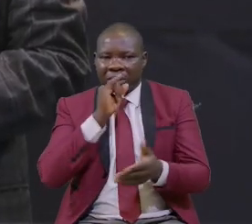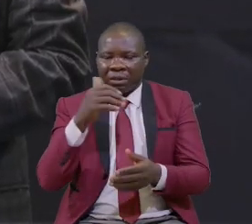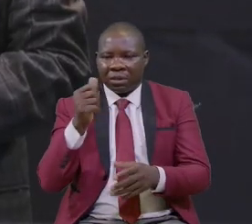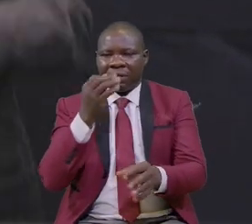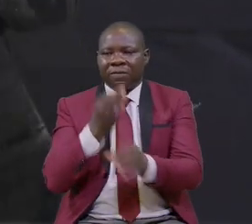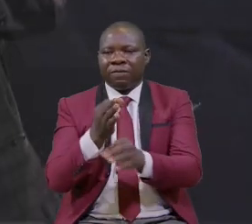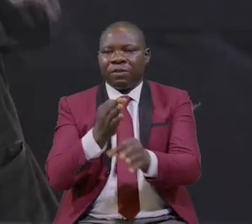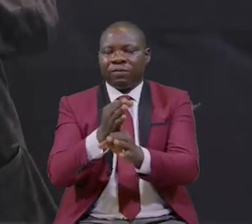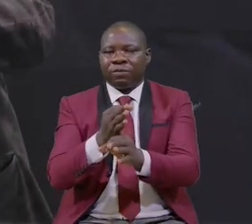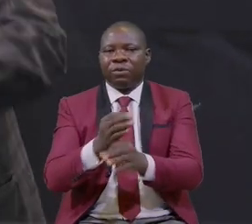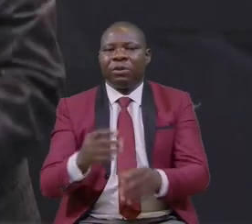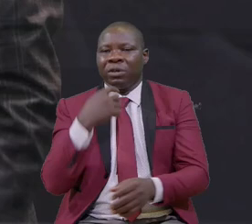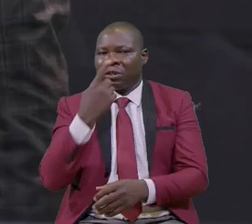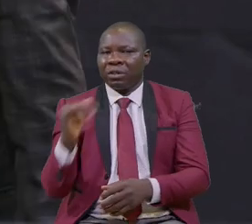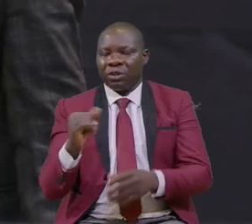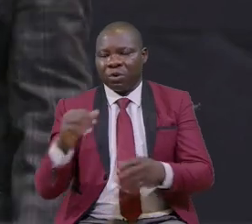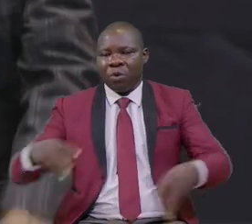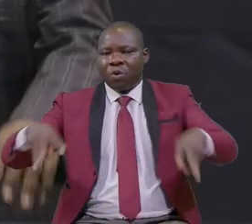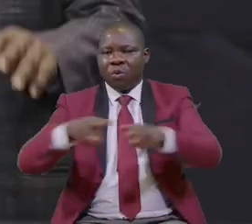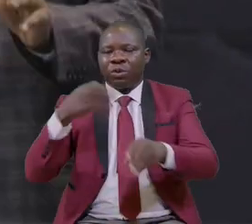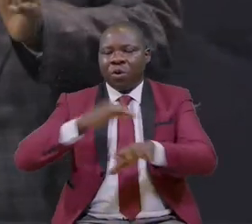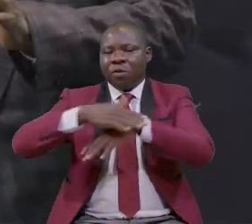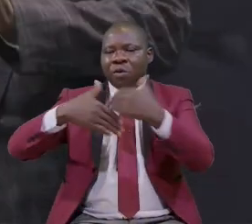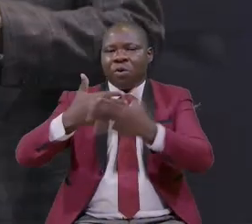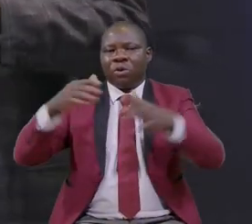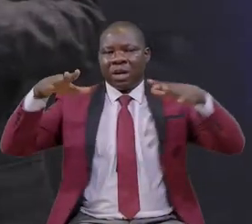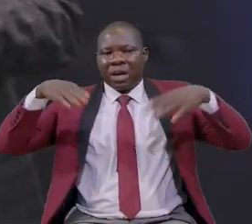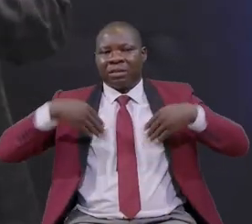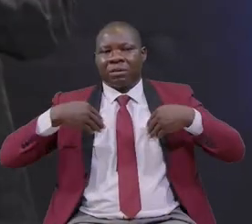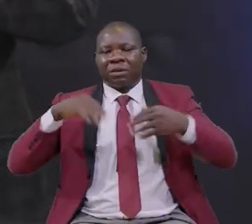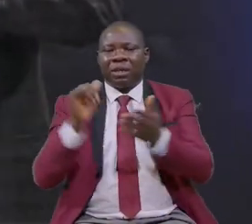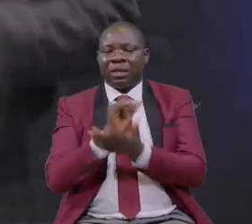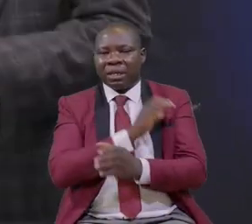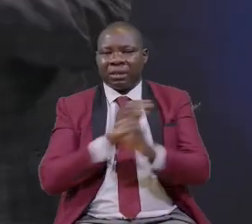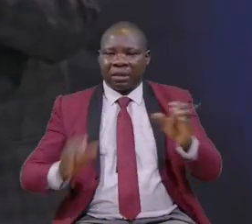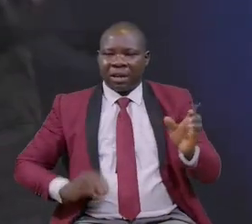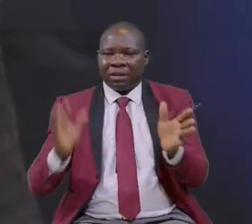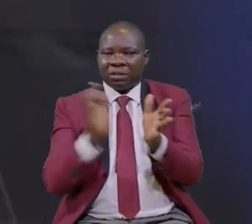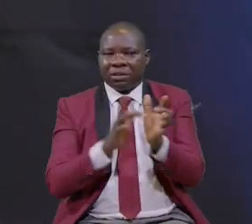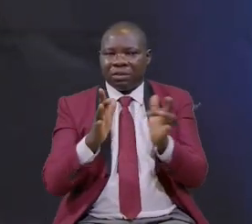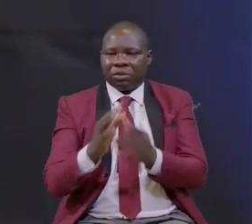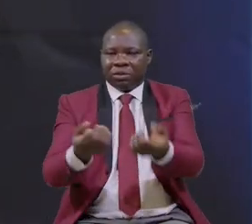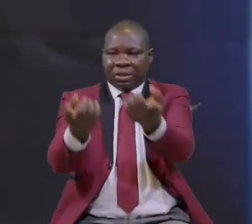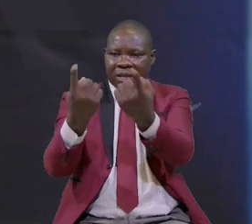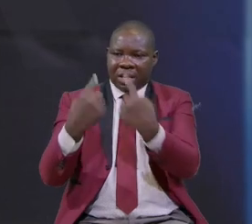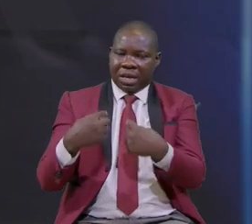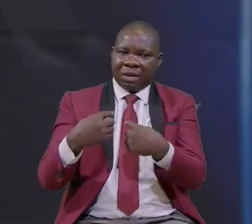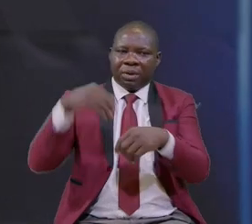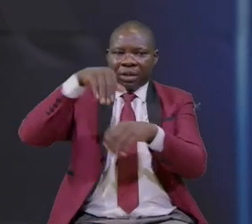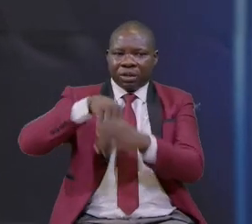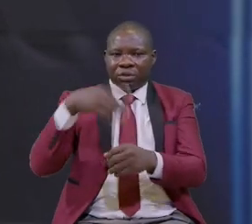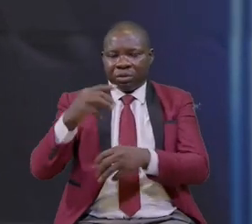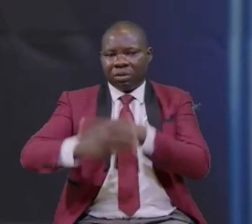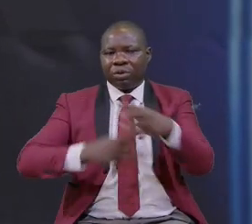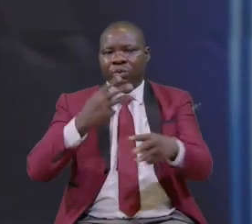parole certaine et digne d'être reçue que Jésus-Christ est venu dans